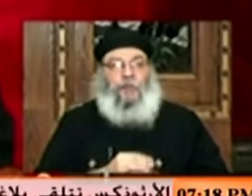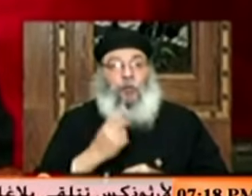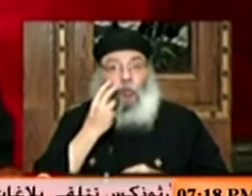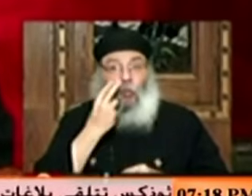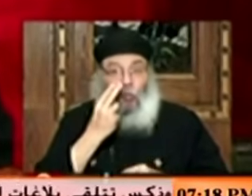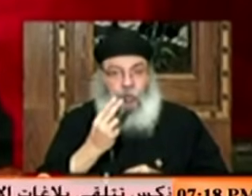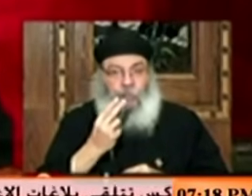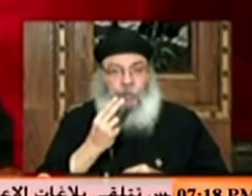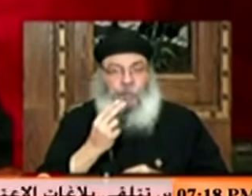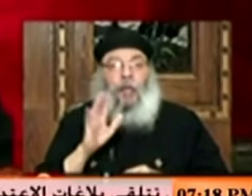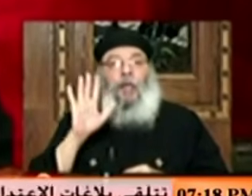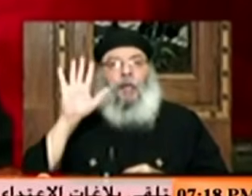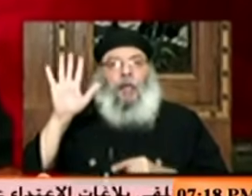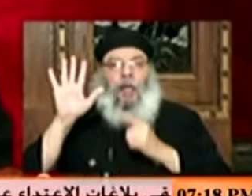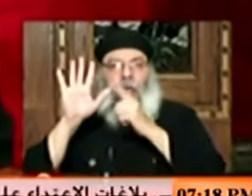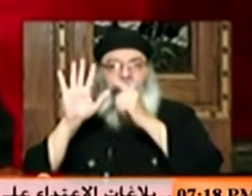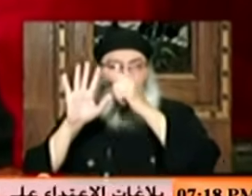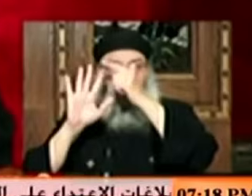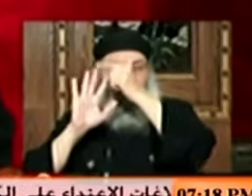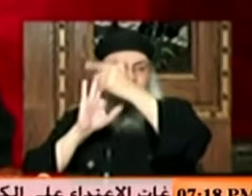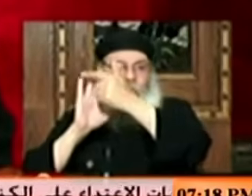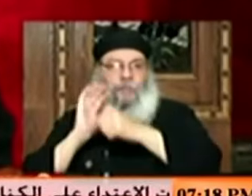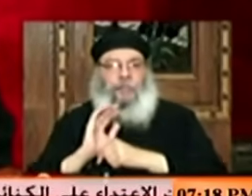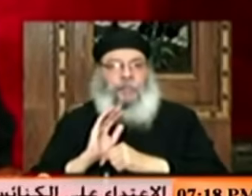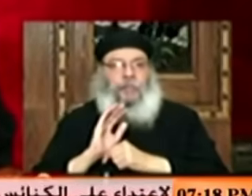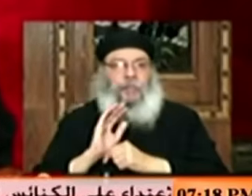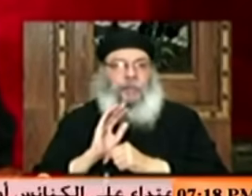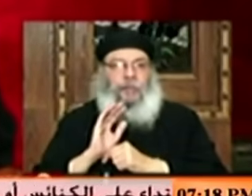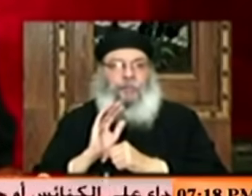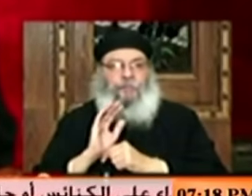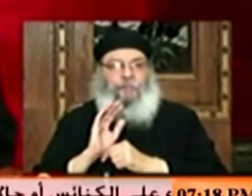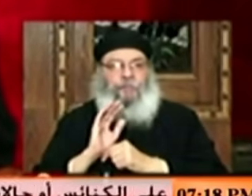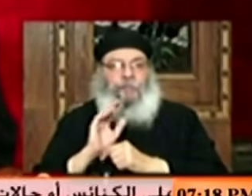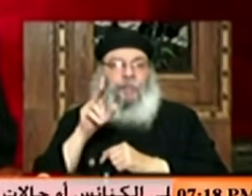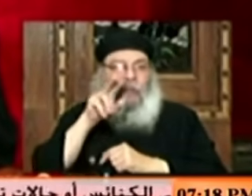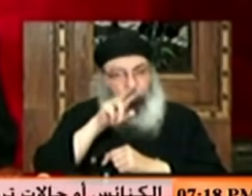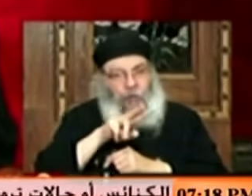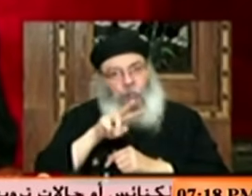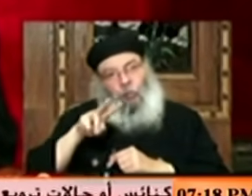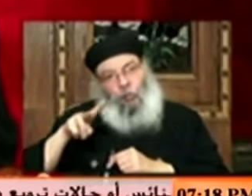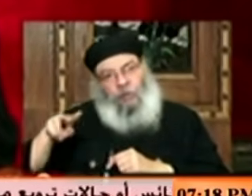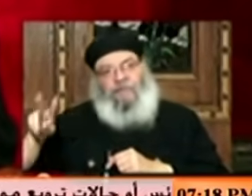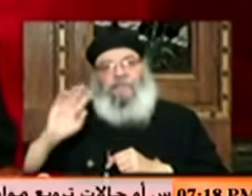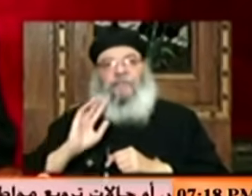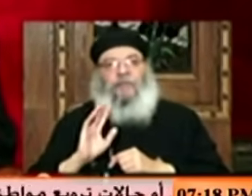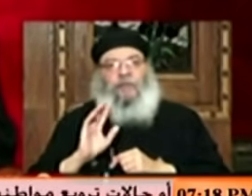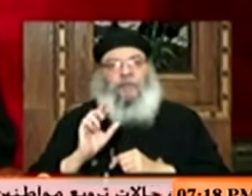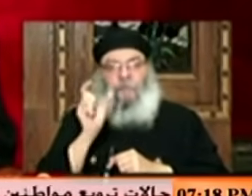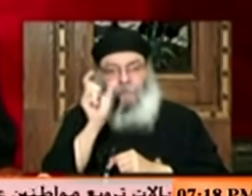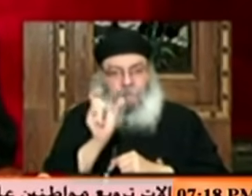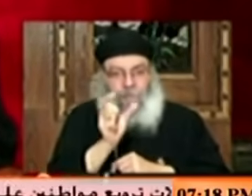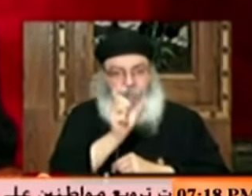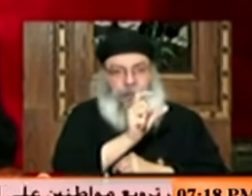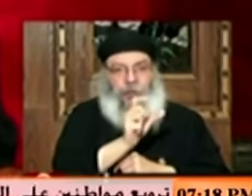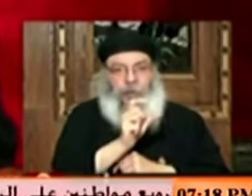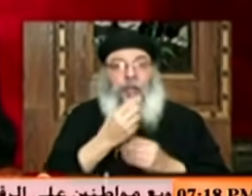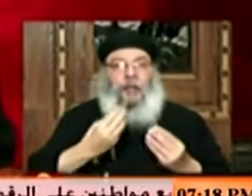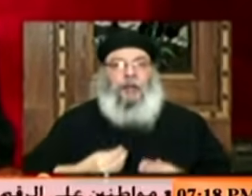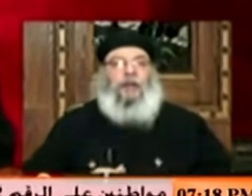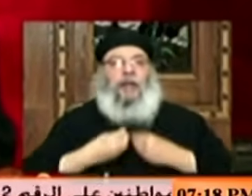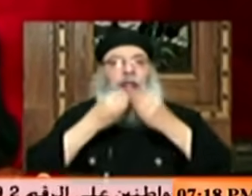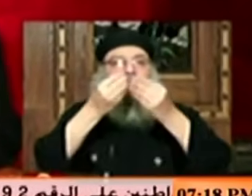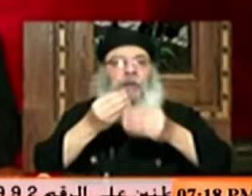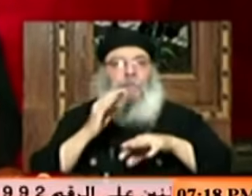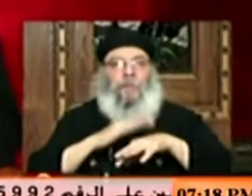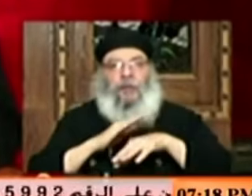قدامك خمس مجال مش مجالات خمس معاني لتقديم